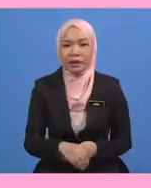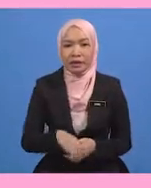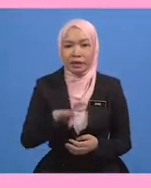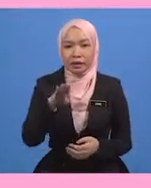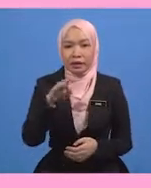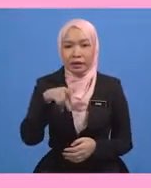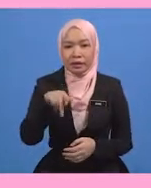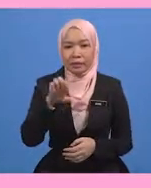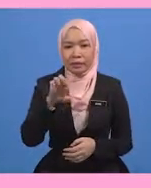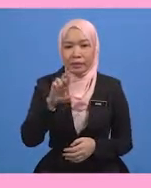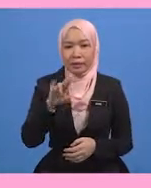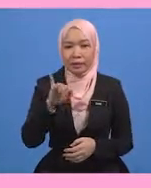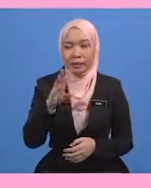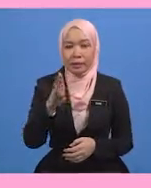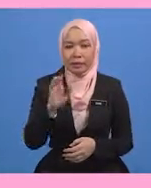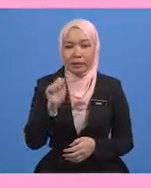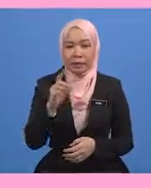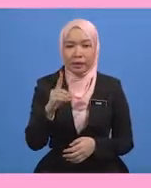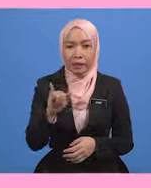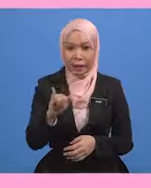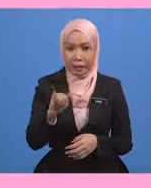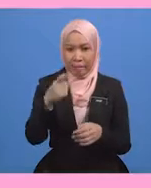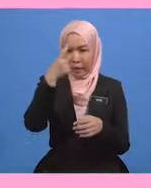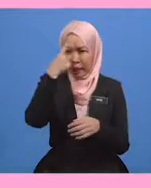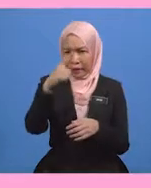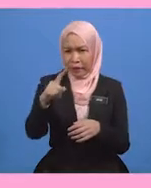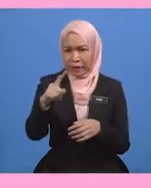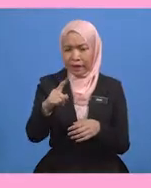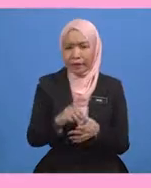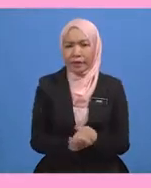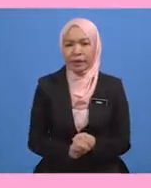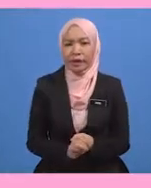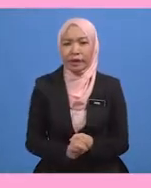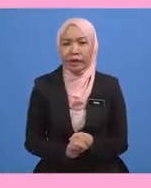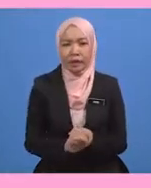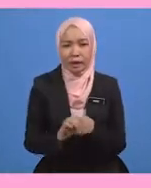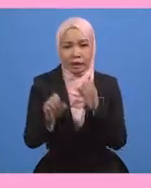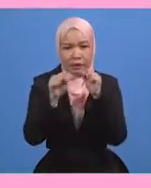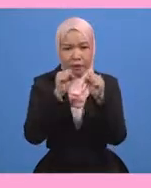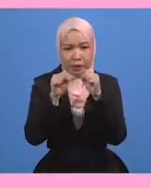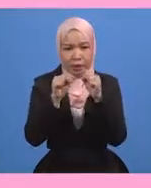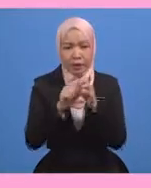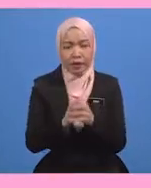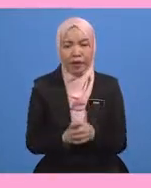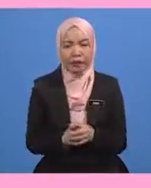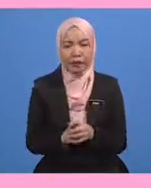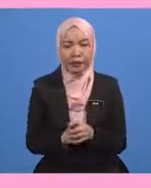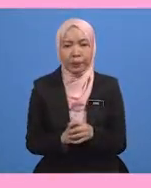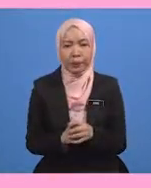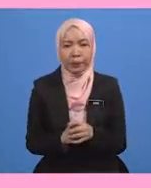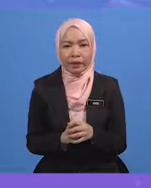petah berpidato. Petah berpidato adalah lambang kepribadian yang sangat sinonim dengan